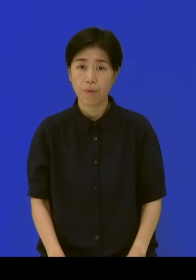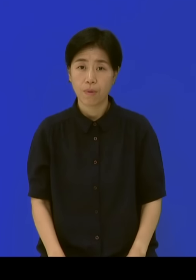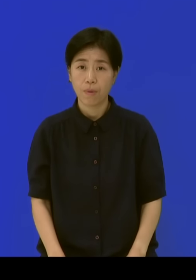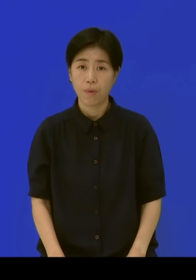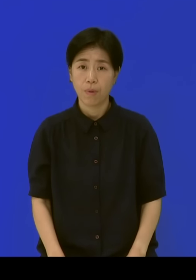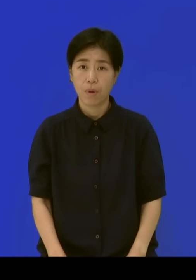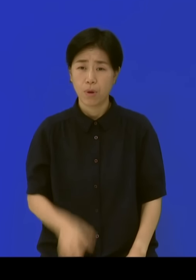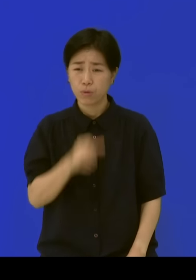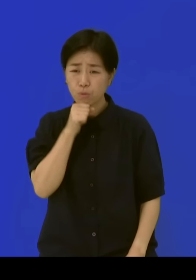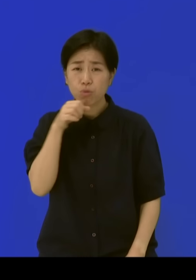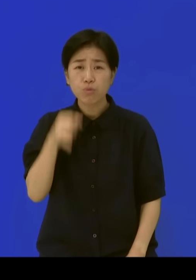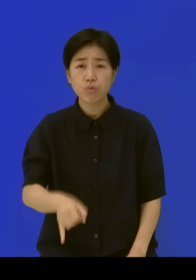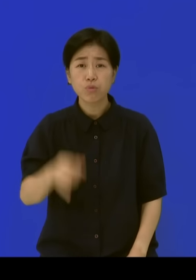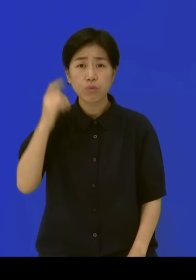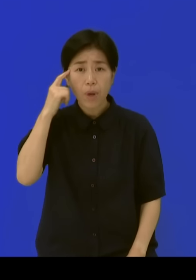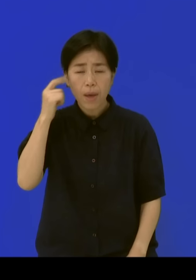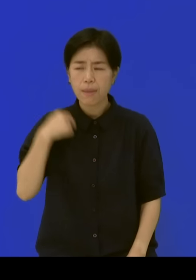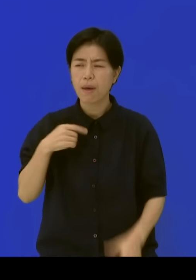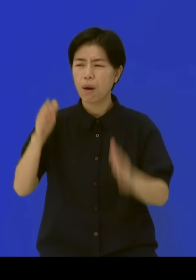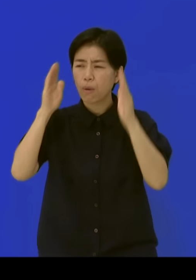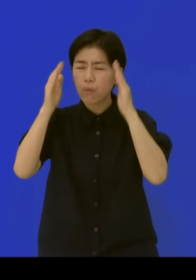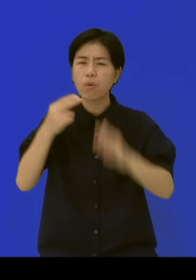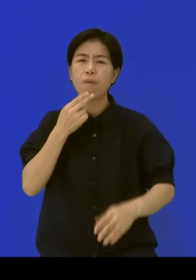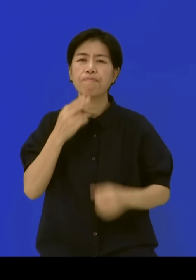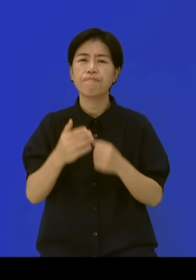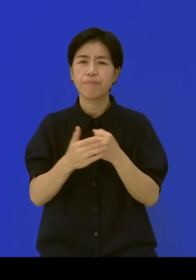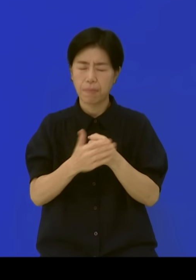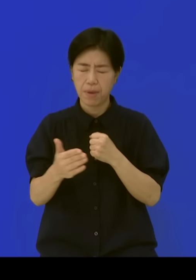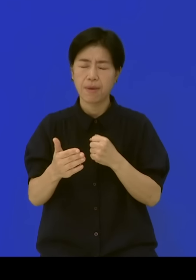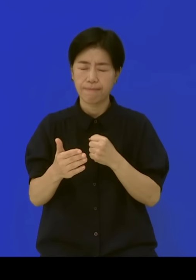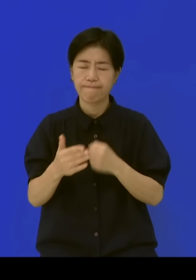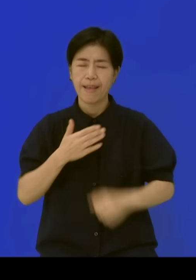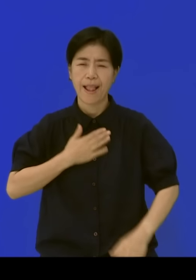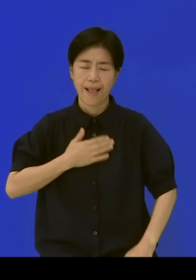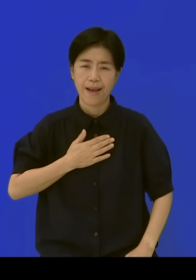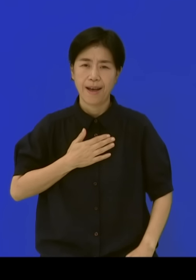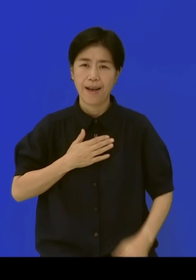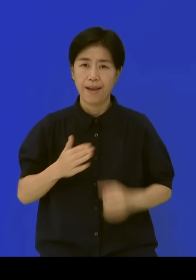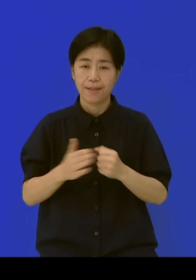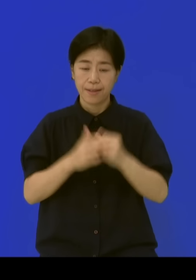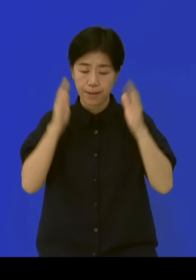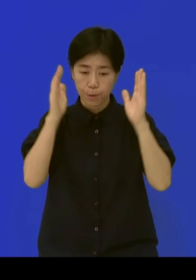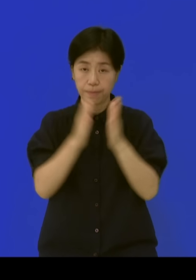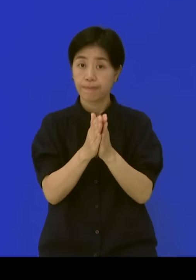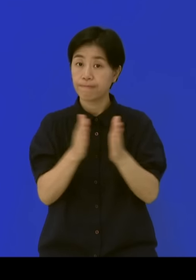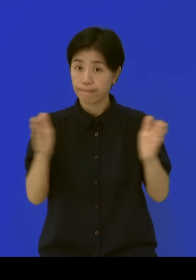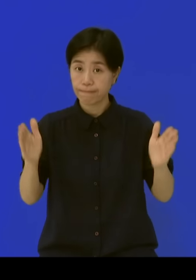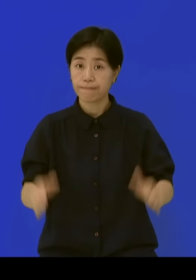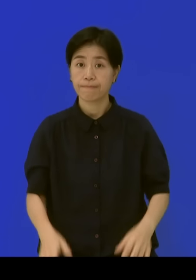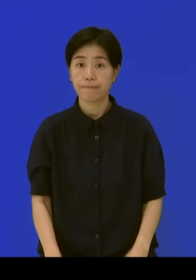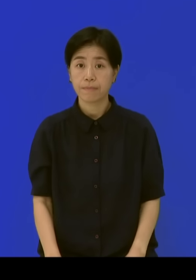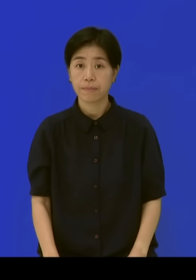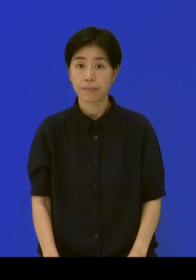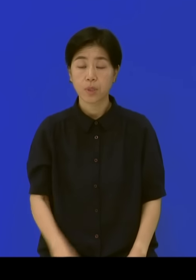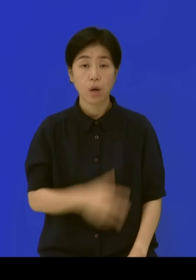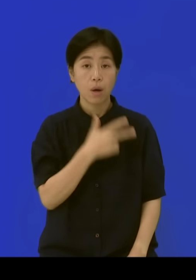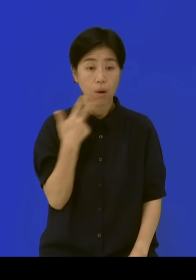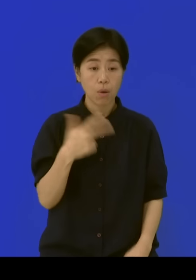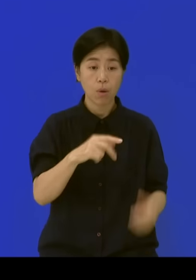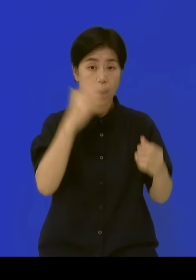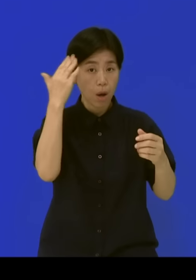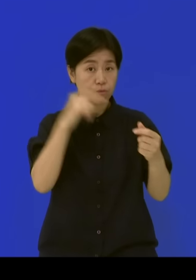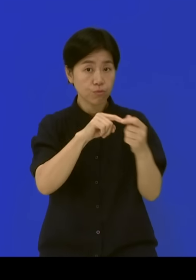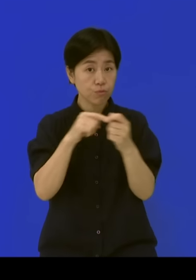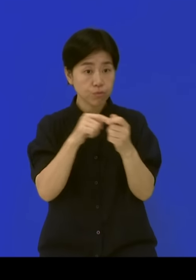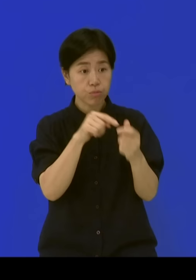성적이 안 나온 이유는 공부를 안 했기 때문이라는 걸 전 명확하게 알았고. 예. 그래서 공부를 시작을 했는데 다행히 영어하고 국어